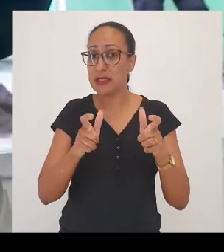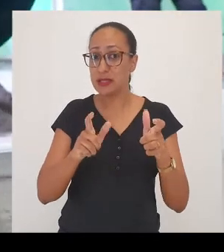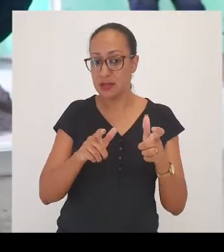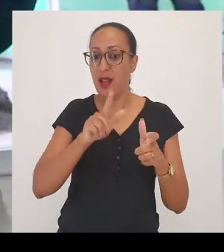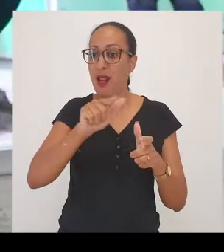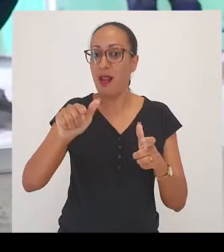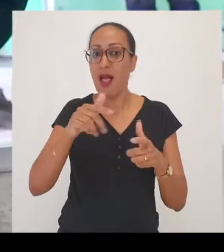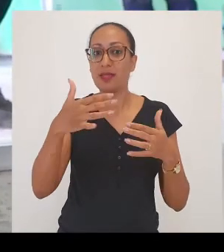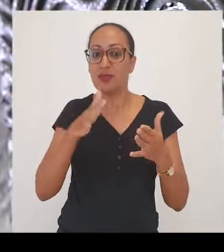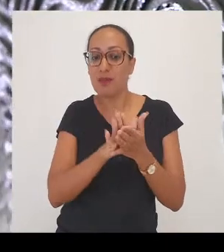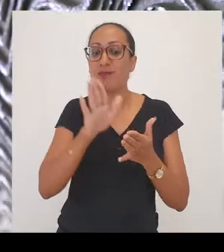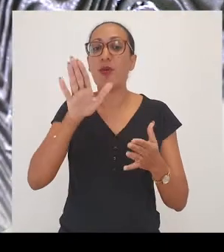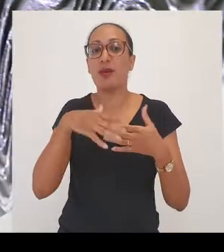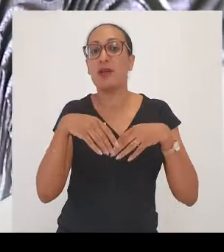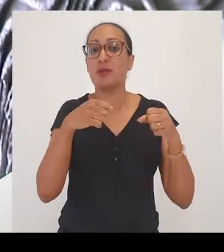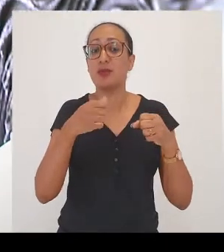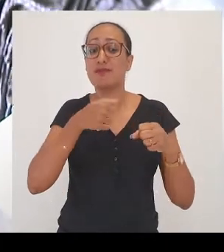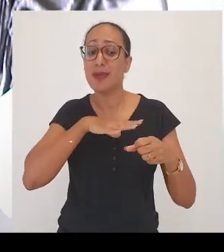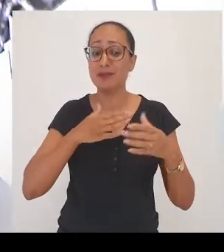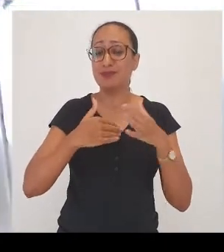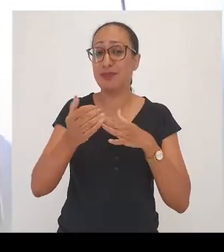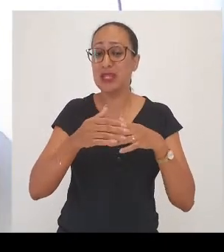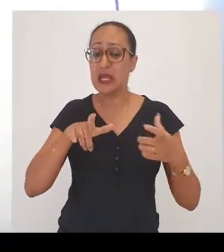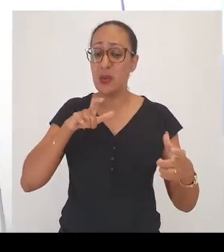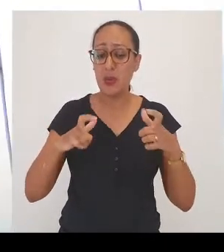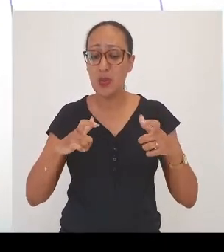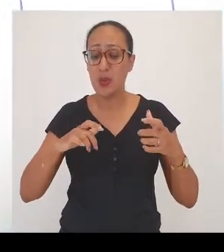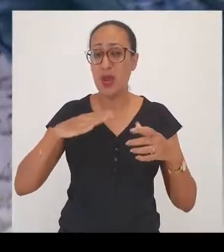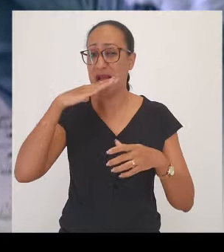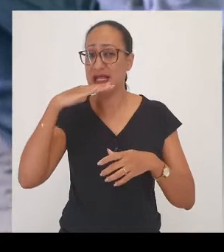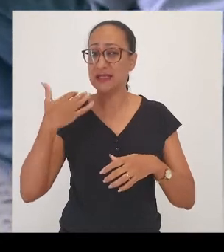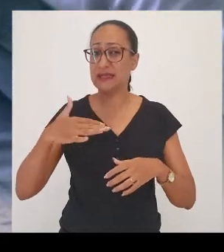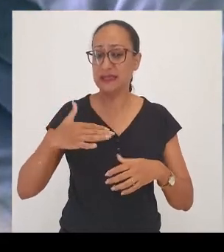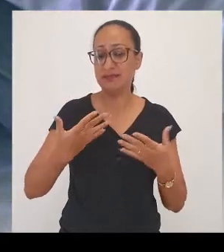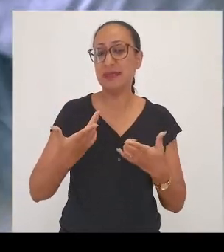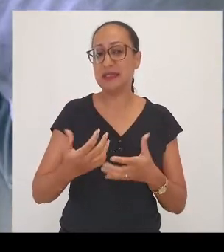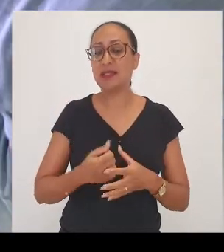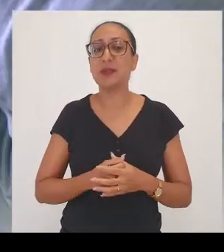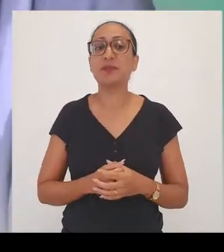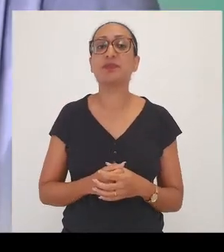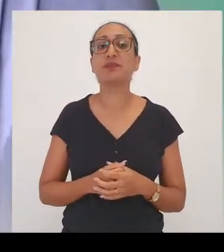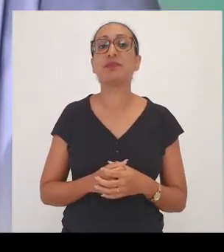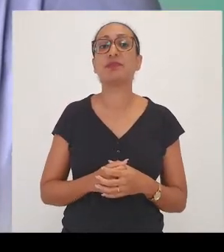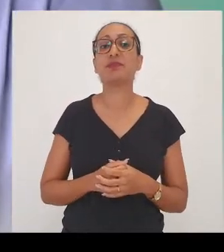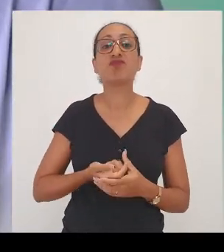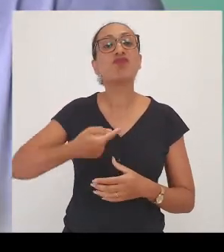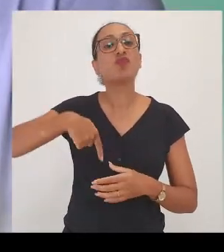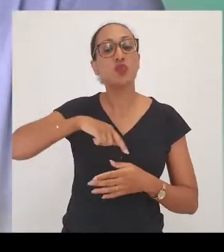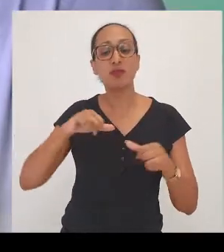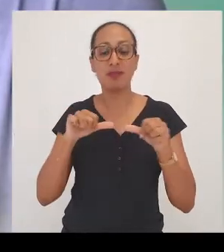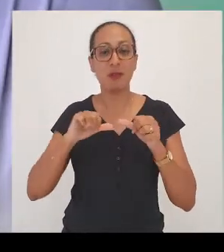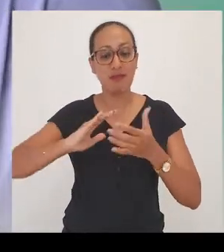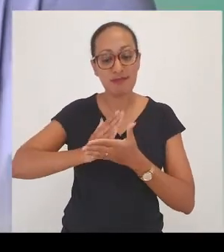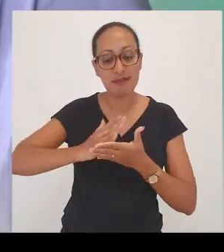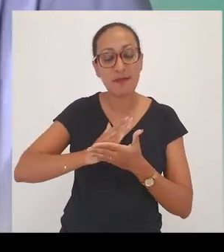ils ont déjà des promesses d'embauche. Parce que c'est un métier en tension, en forte tension, en Martinique. Donc, nous préparons